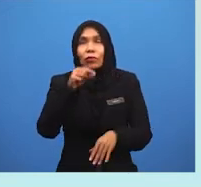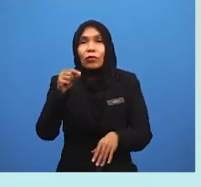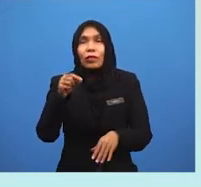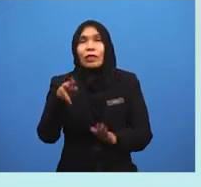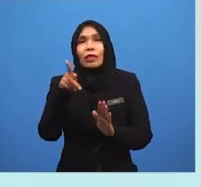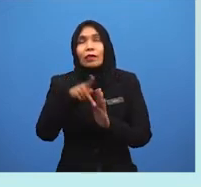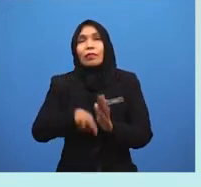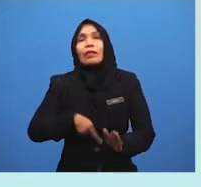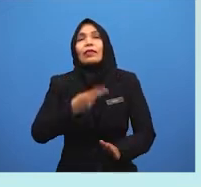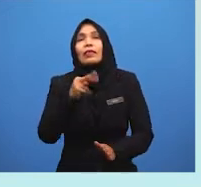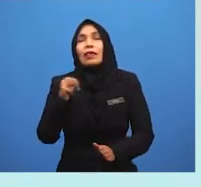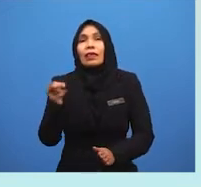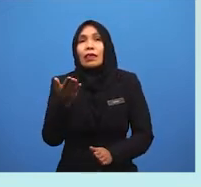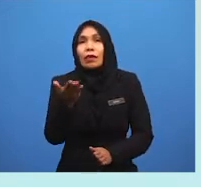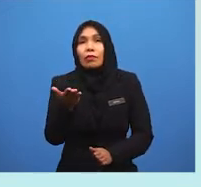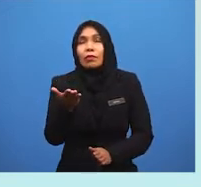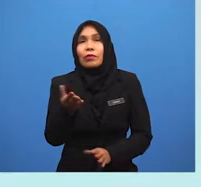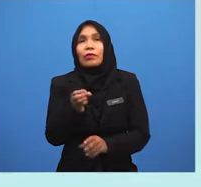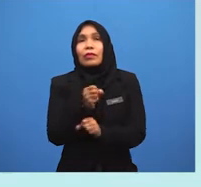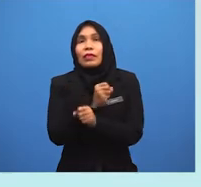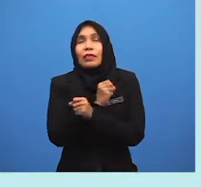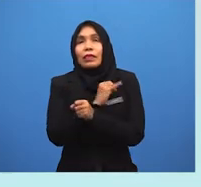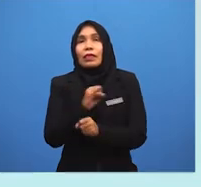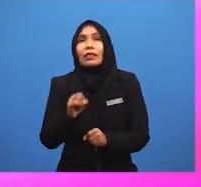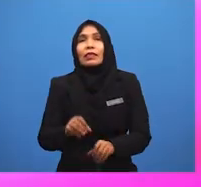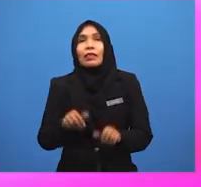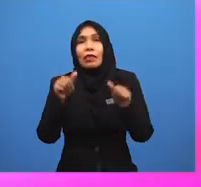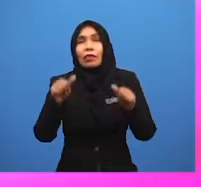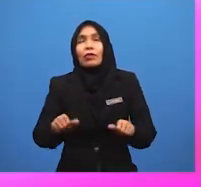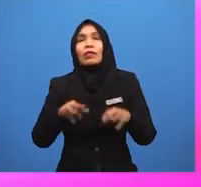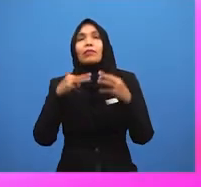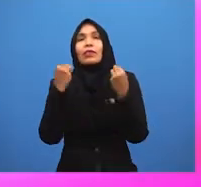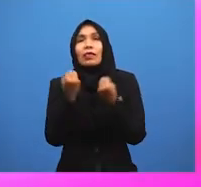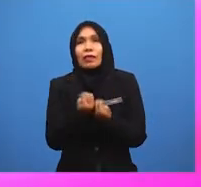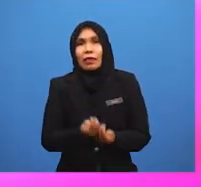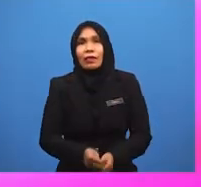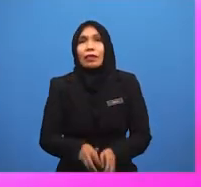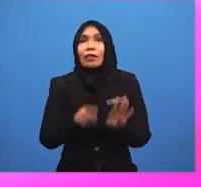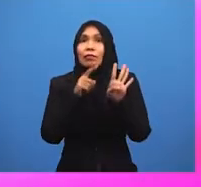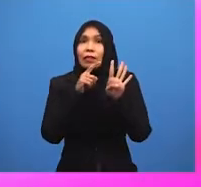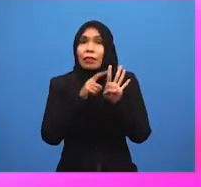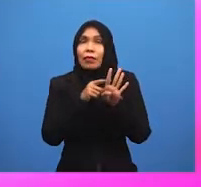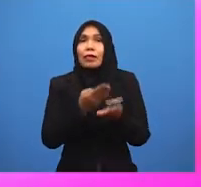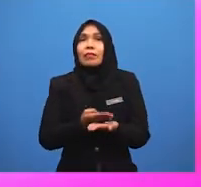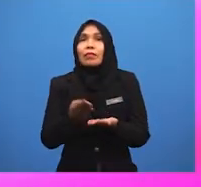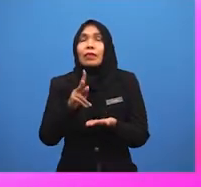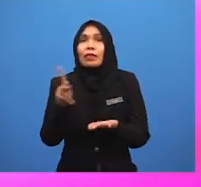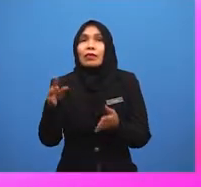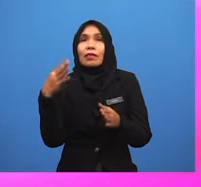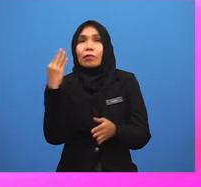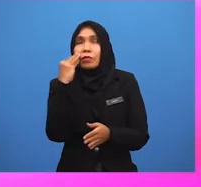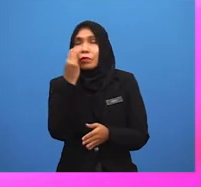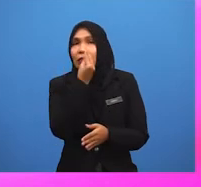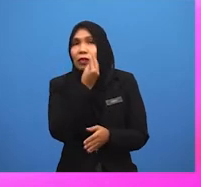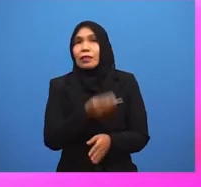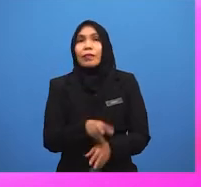kamu menyayangi anggota masyarakat. Yang keempat, berikan bunga kasih sayang